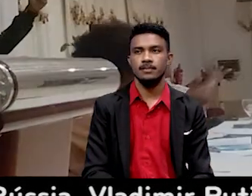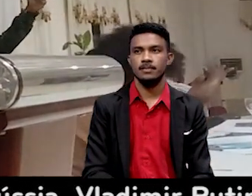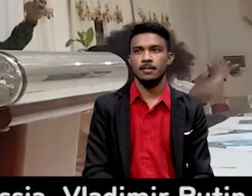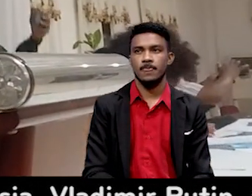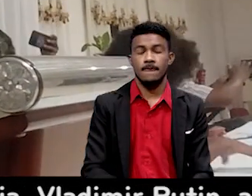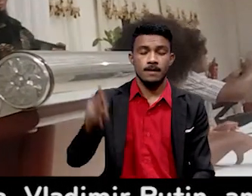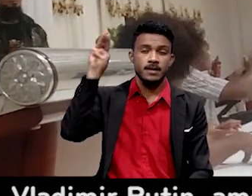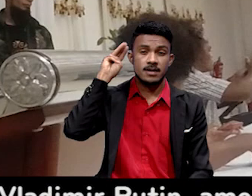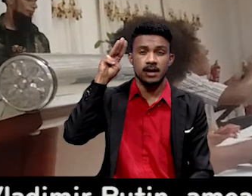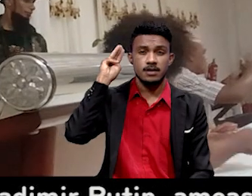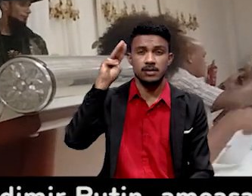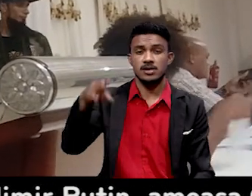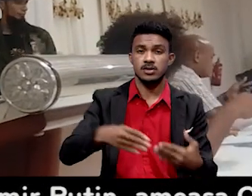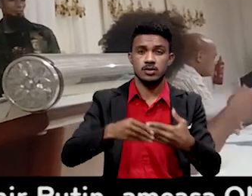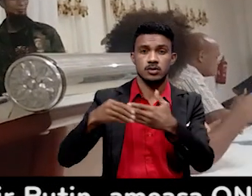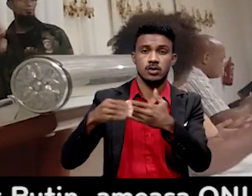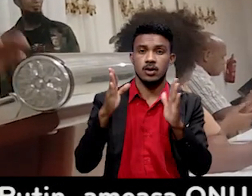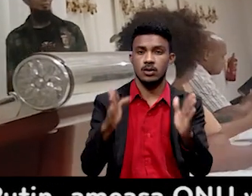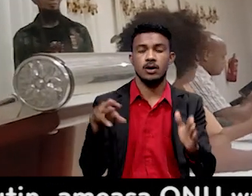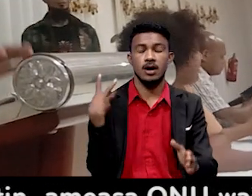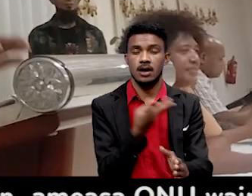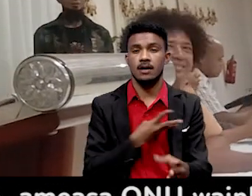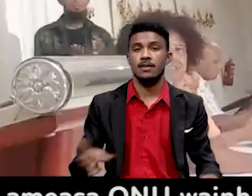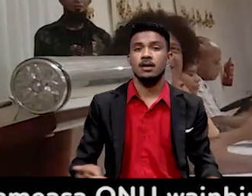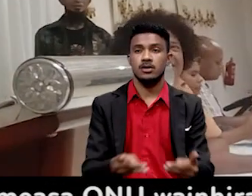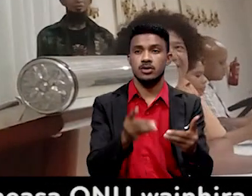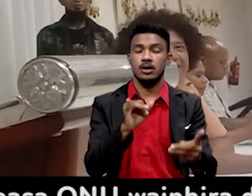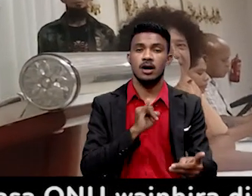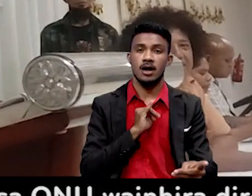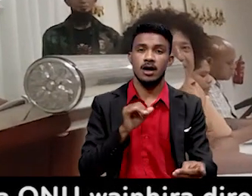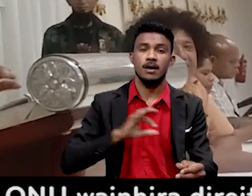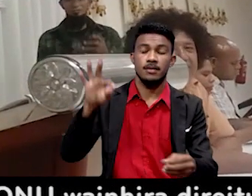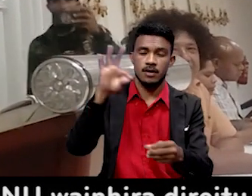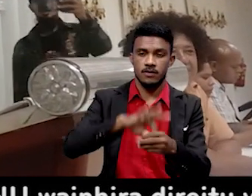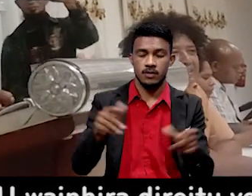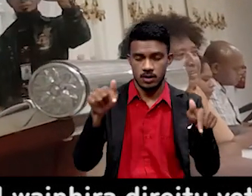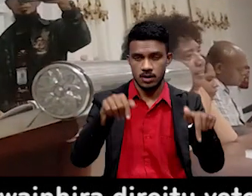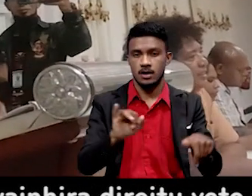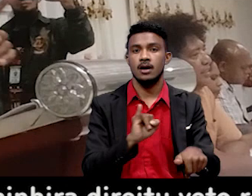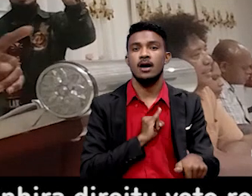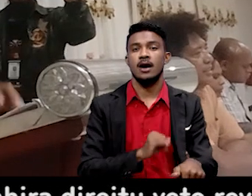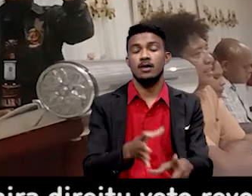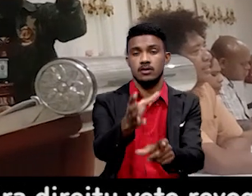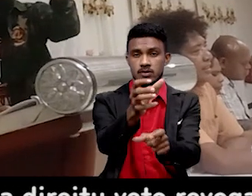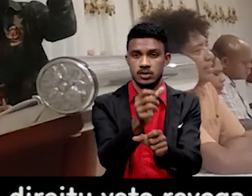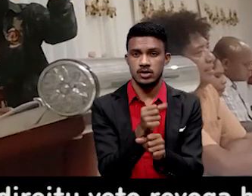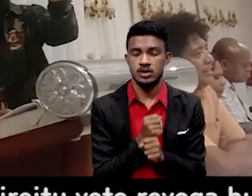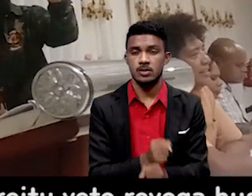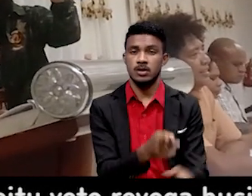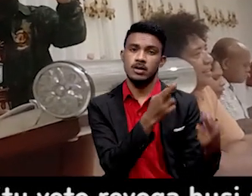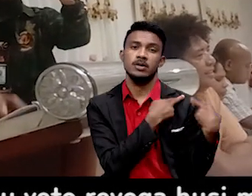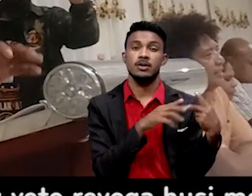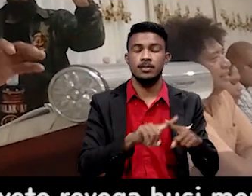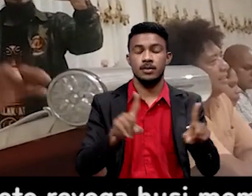Nai ministro, hukun ida nebe ami hason, ohin ami tet, ami suka kene, hau, koin maksimu minutu hira lipa, nai